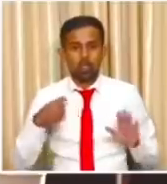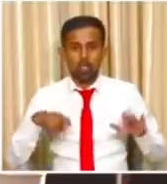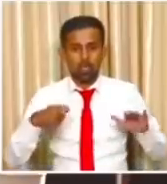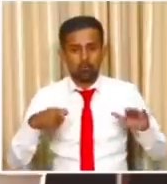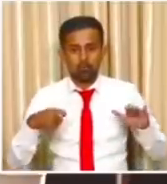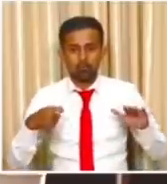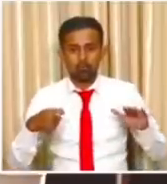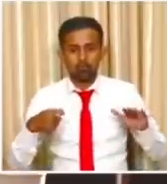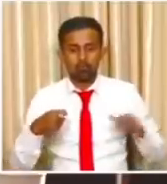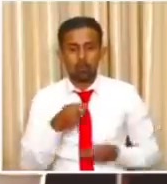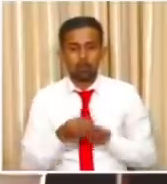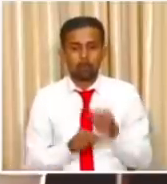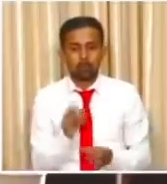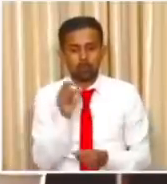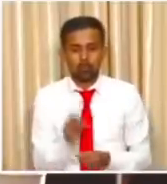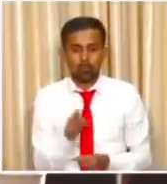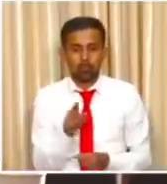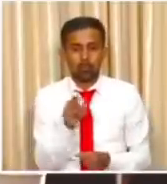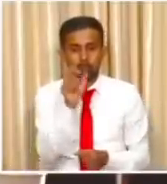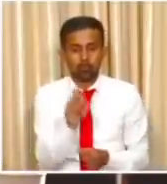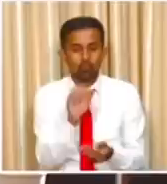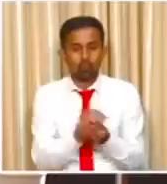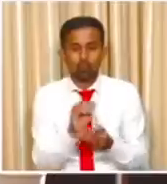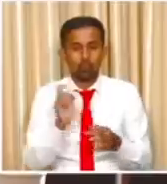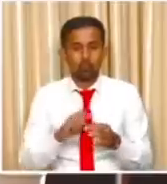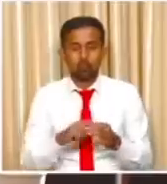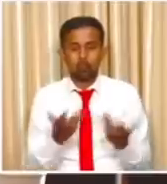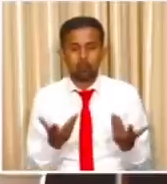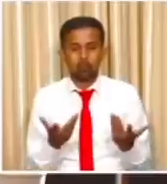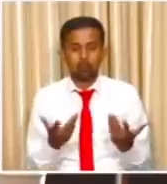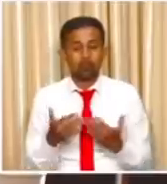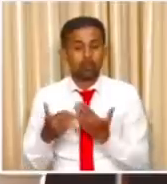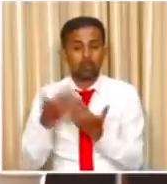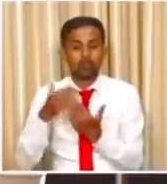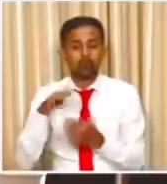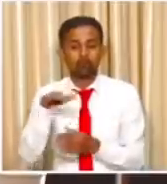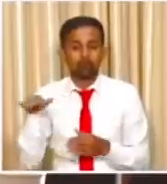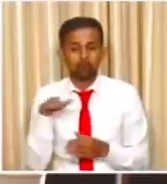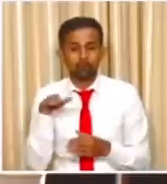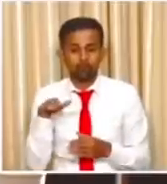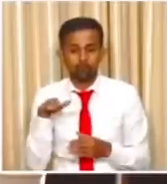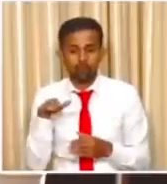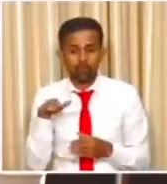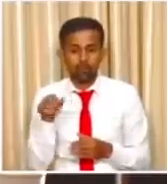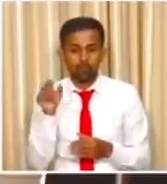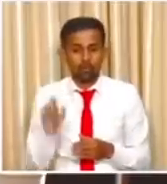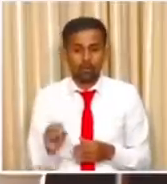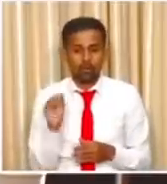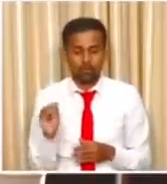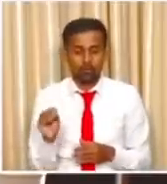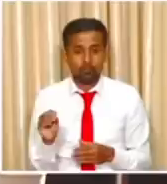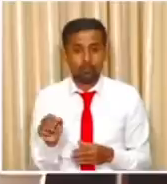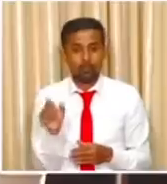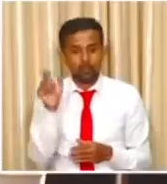දෙන ව්‍යවසායකෙක් ඉන්නවනම් එයා ආරක්ෂා කරගැනීම ප්‍රශ්නයක් නෙවෙයි. ඉදිකිරීම් කර්මාන්තය දෙන ඉදිකිරීම් කර්මාන්තකරුවෙක් ඉන්නවනම්